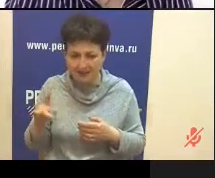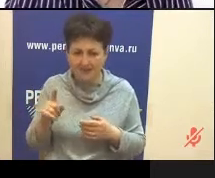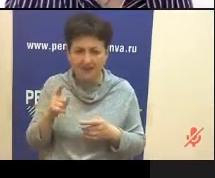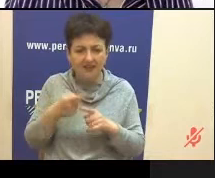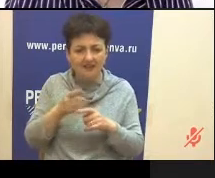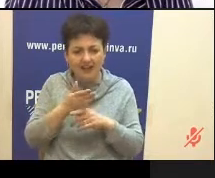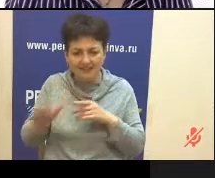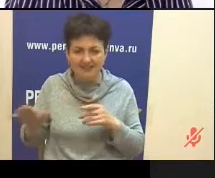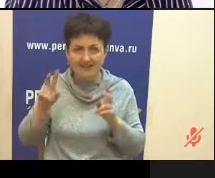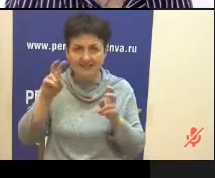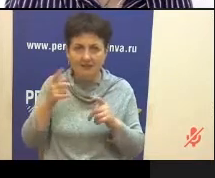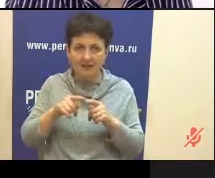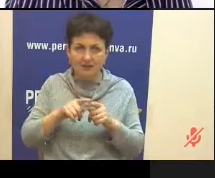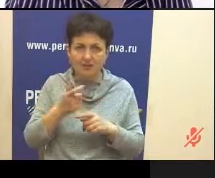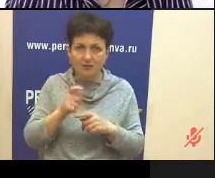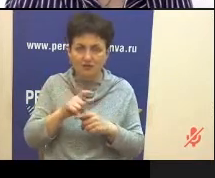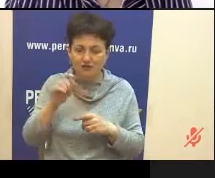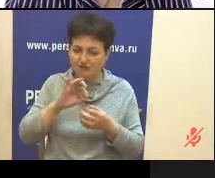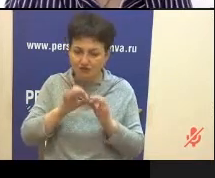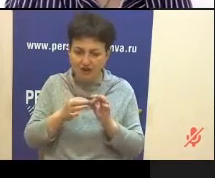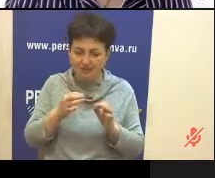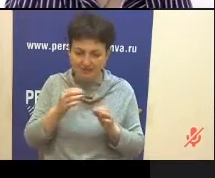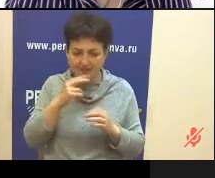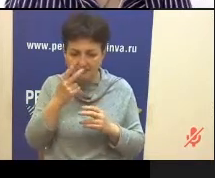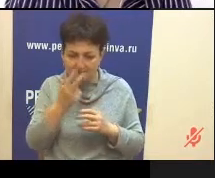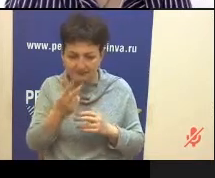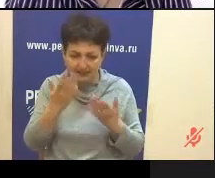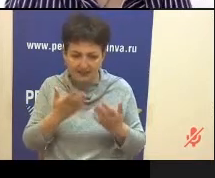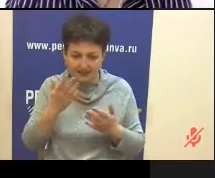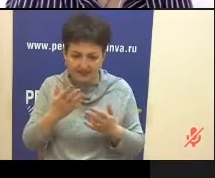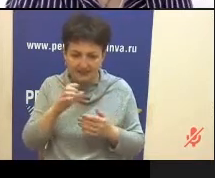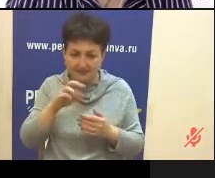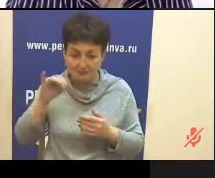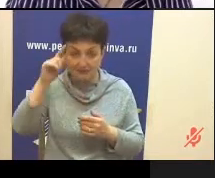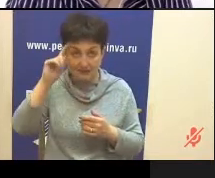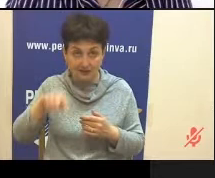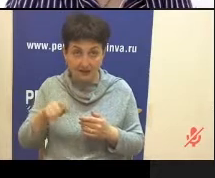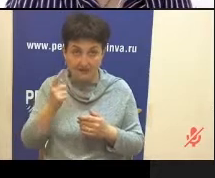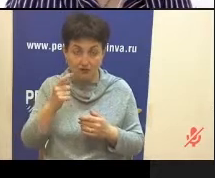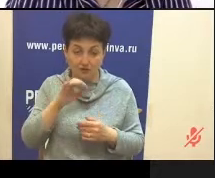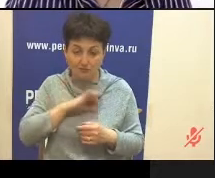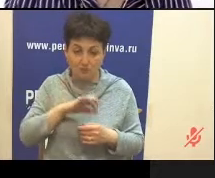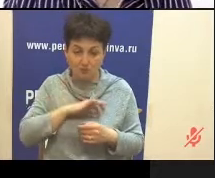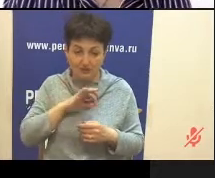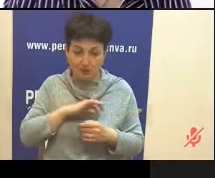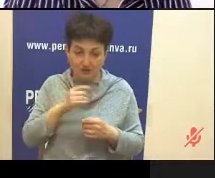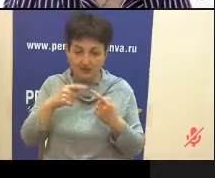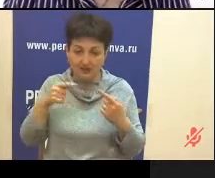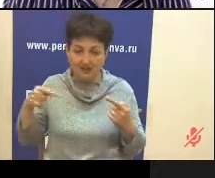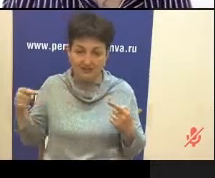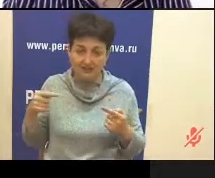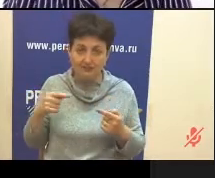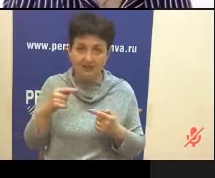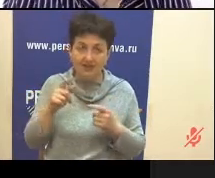кстати, отдельная тема, к которой нужно очень тщательно присматриваться. Если про СМИ вы, как правило, знаете, потому что пользуетесь